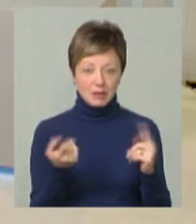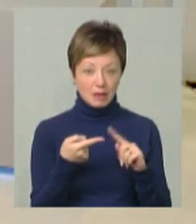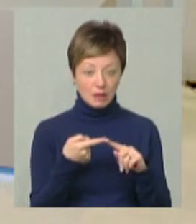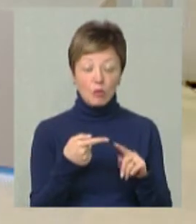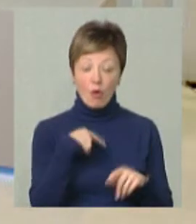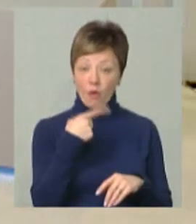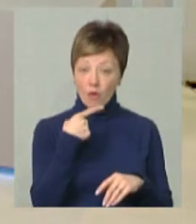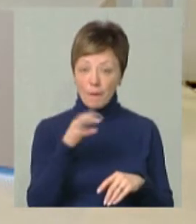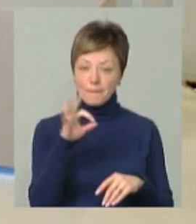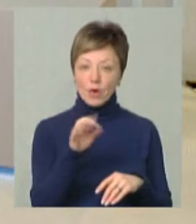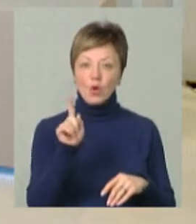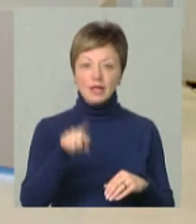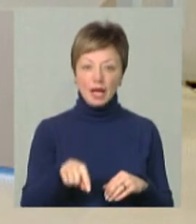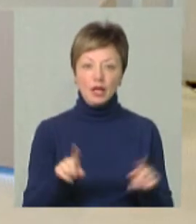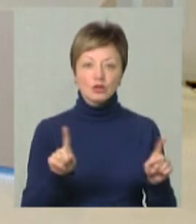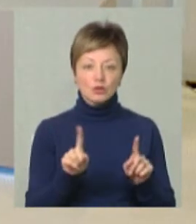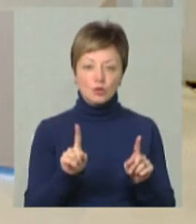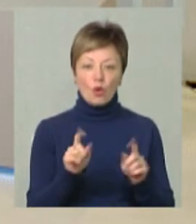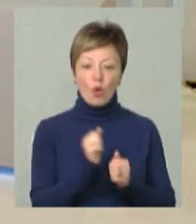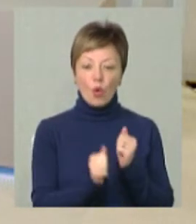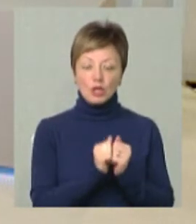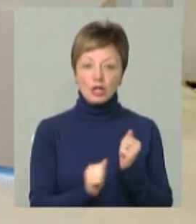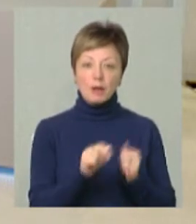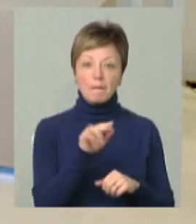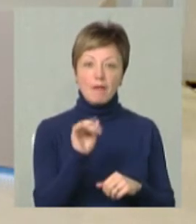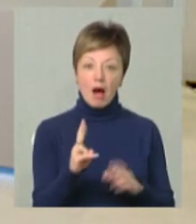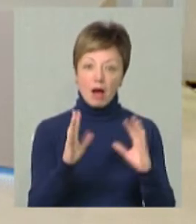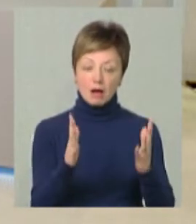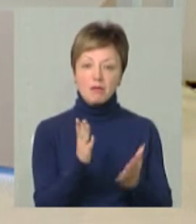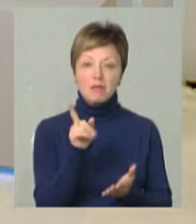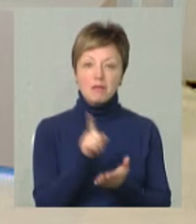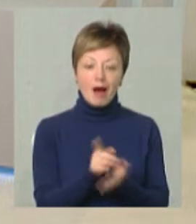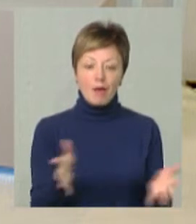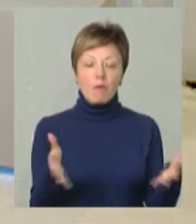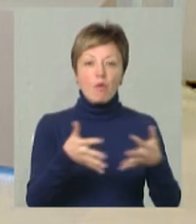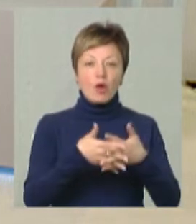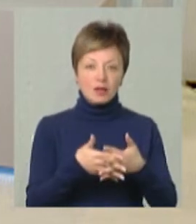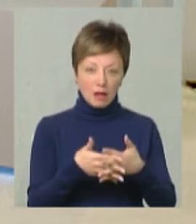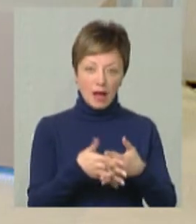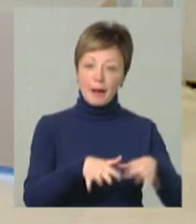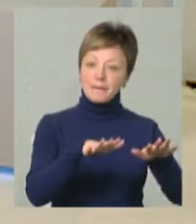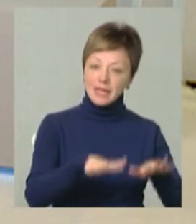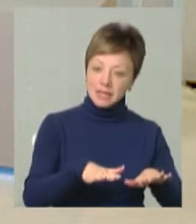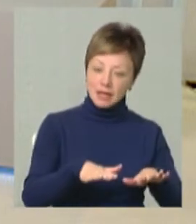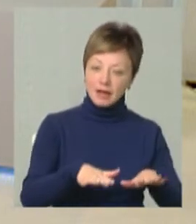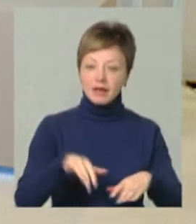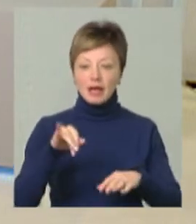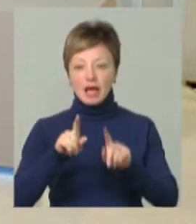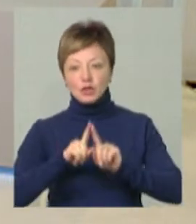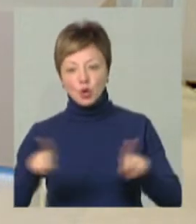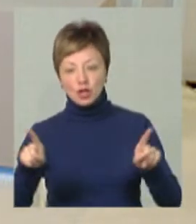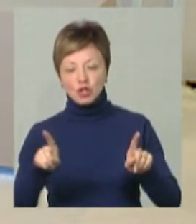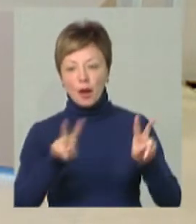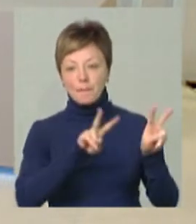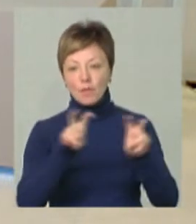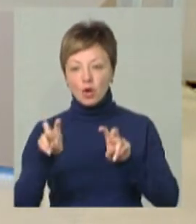Тому ми говоримо про те, що кожен парк має умілим поєднанням і місцевих, і екзотичних